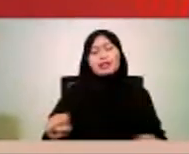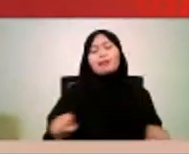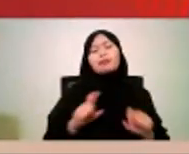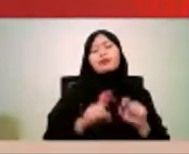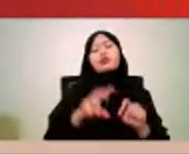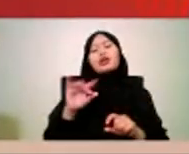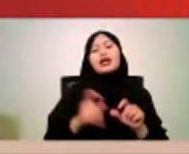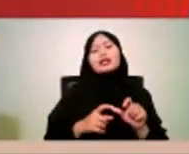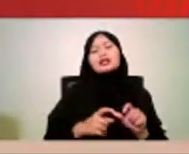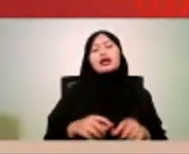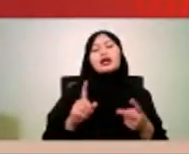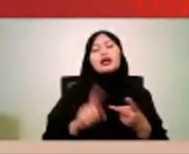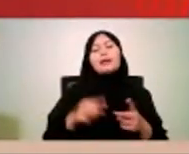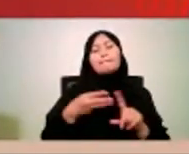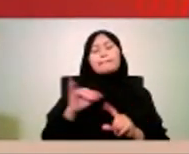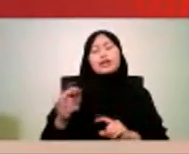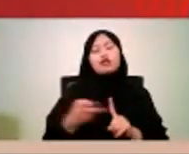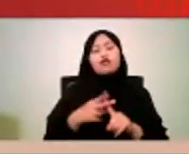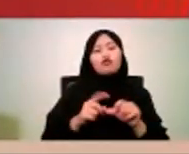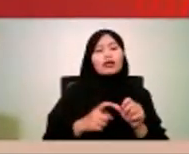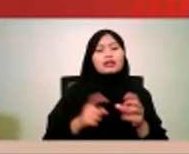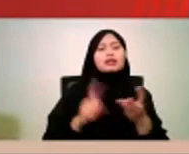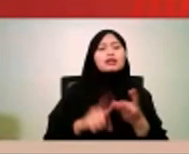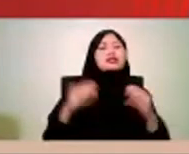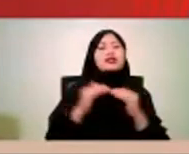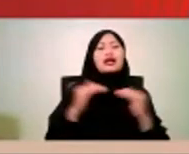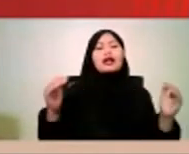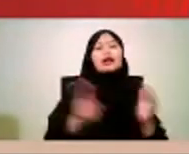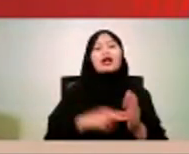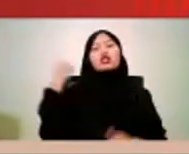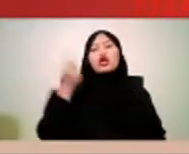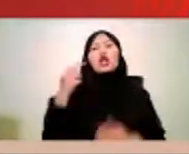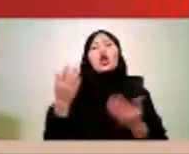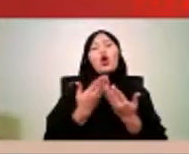by Fast dan juga standar nasional opened by